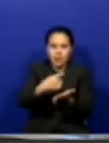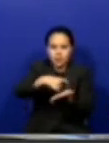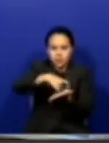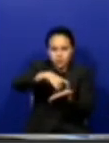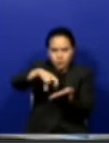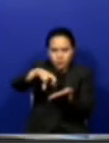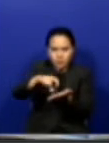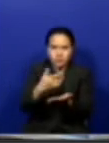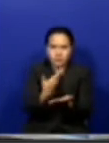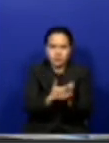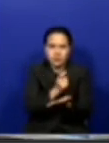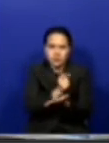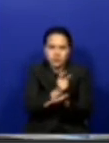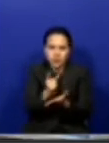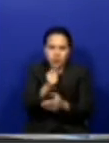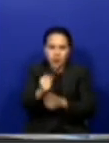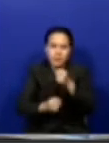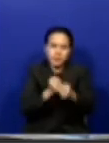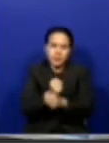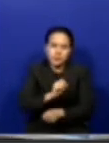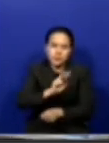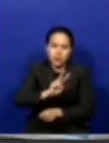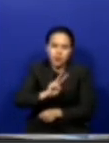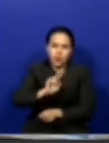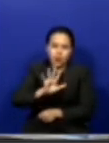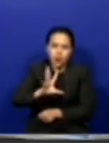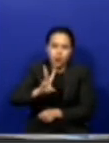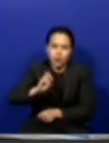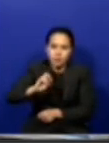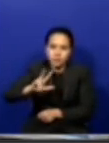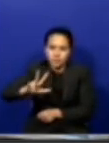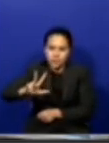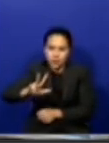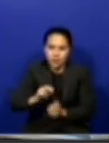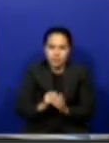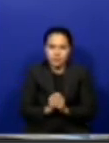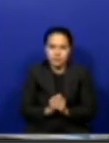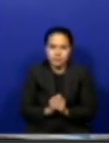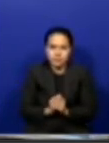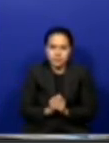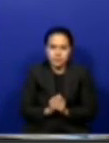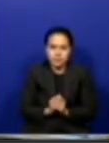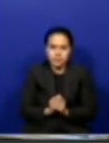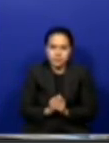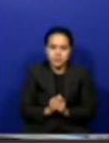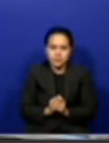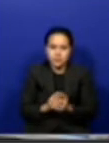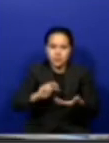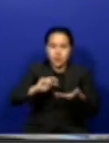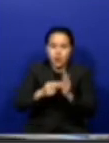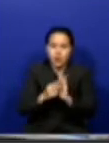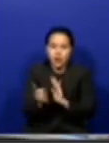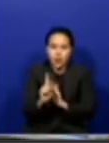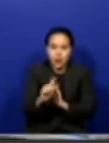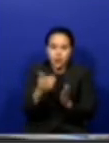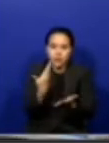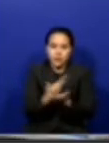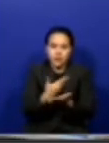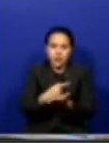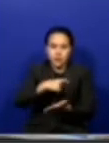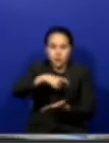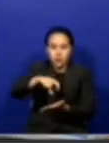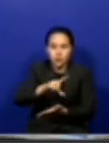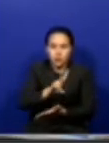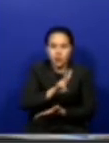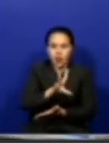ปี63ก็คือพูดง่ายๆก็คือโอนจากงบที่63นะครับกลับมาอยู่